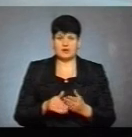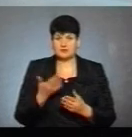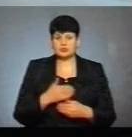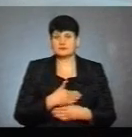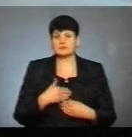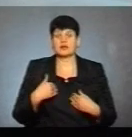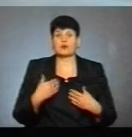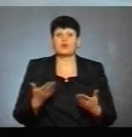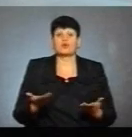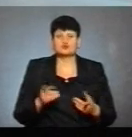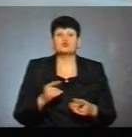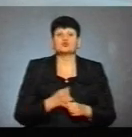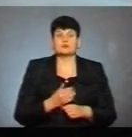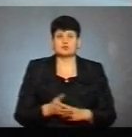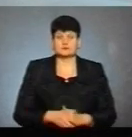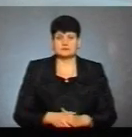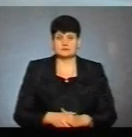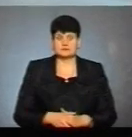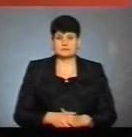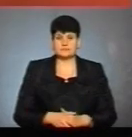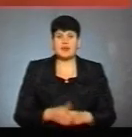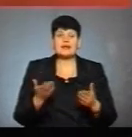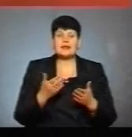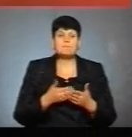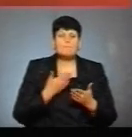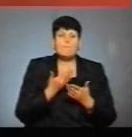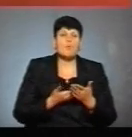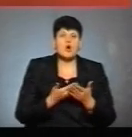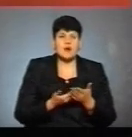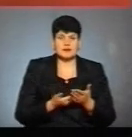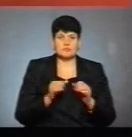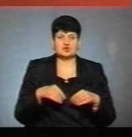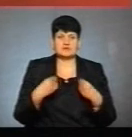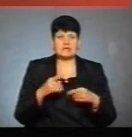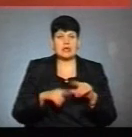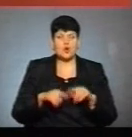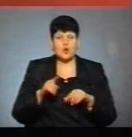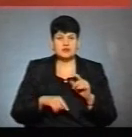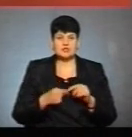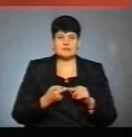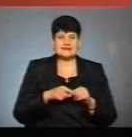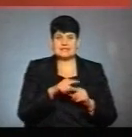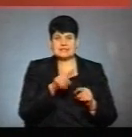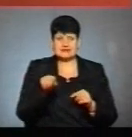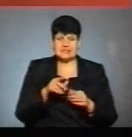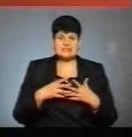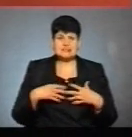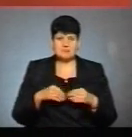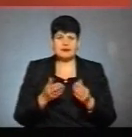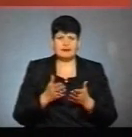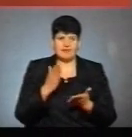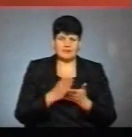хоче, що ж їй зробити? А які поради можете дати родичам цих сімей, у яких